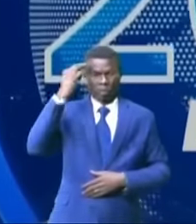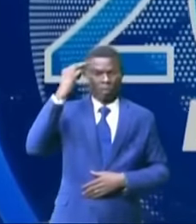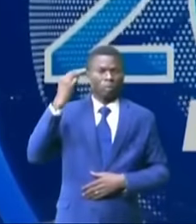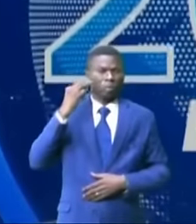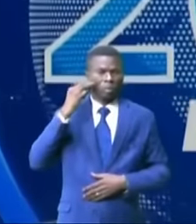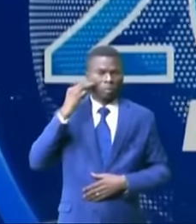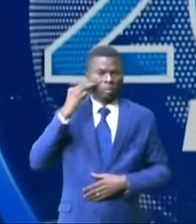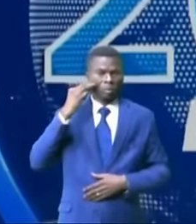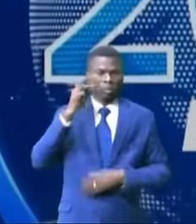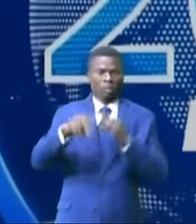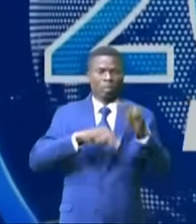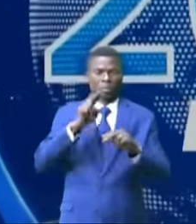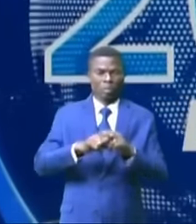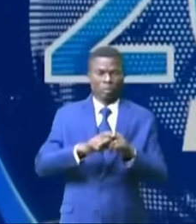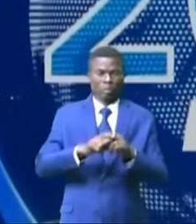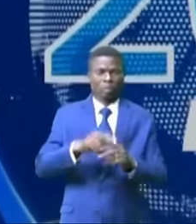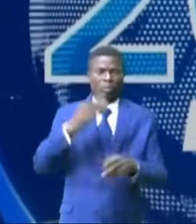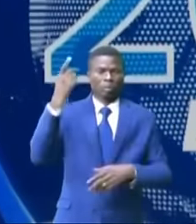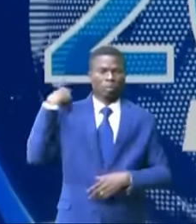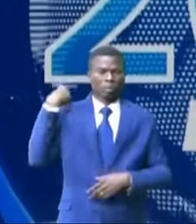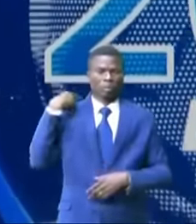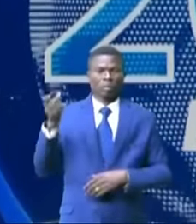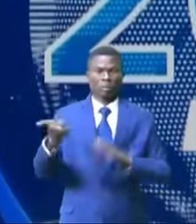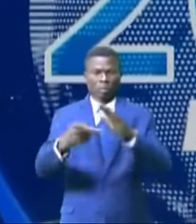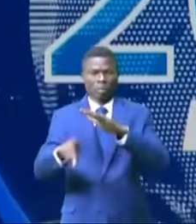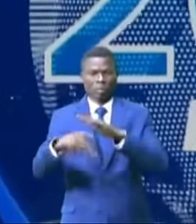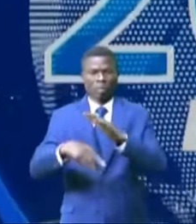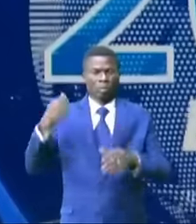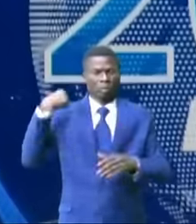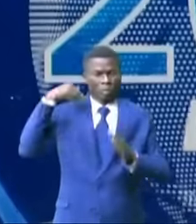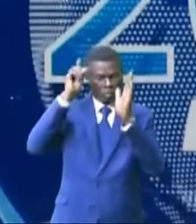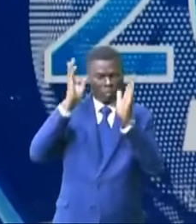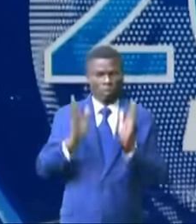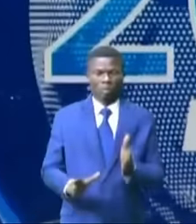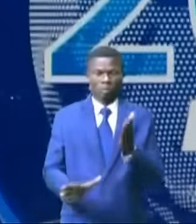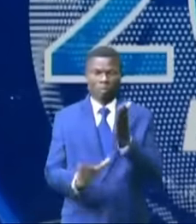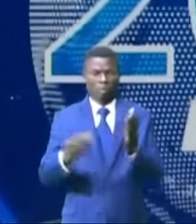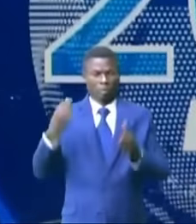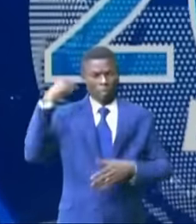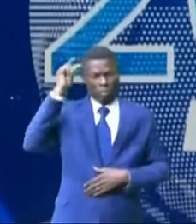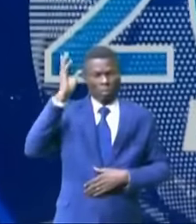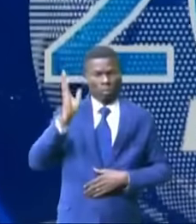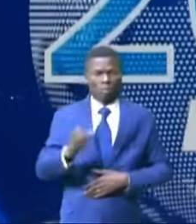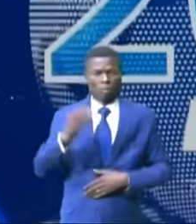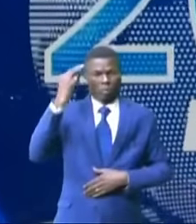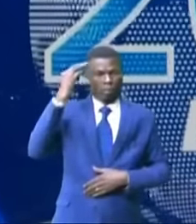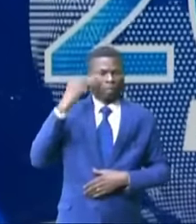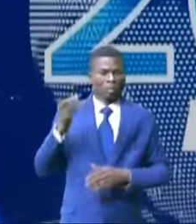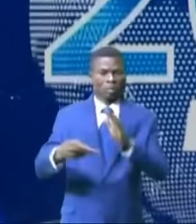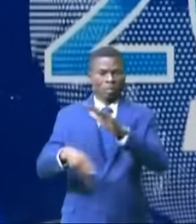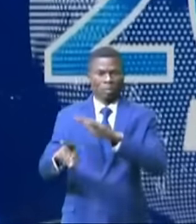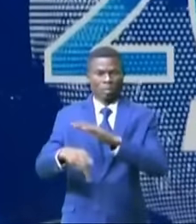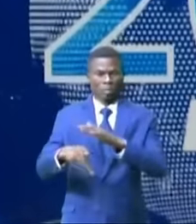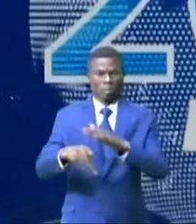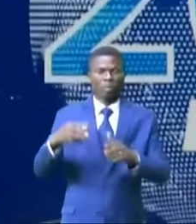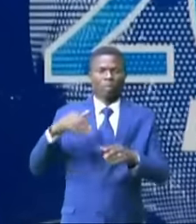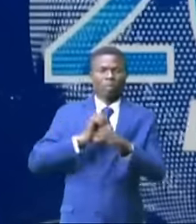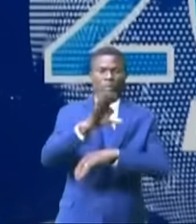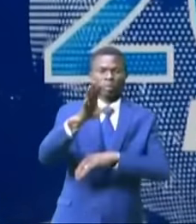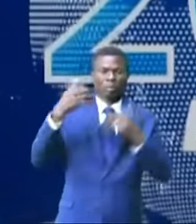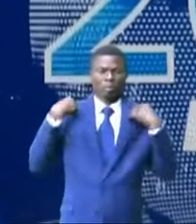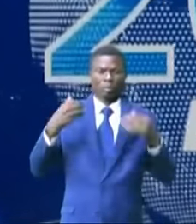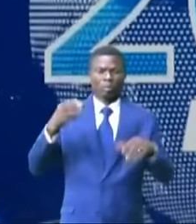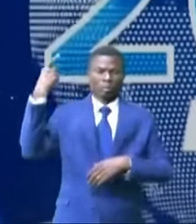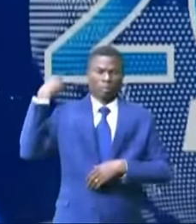ministres nationaux, députés provinciaux, gouverneurs et vice-gouverneurs, ministres provinciaux, mandataires de l'État,